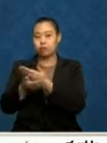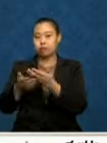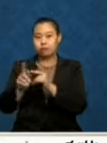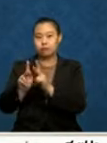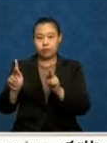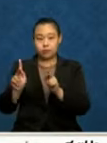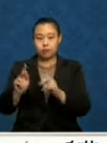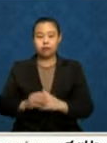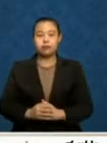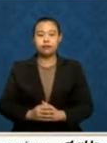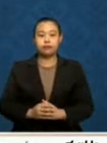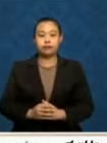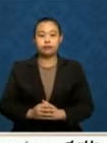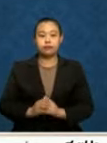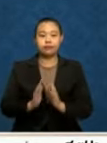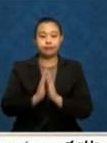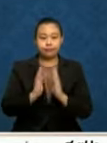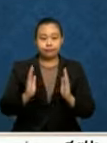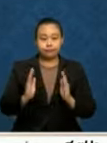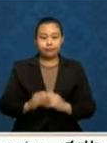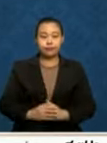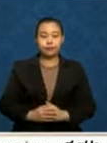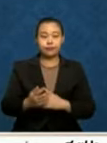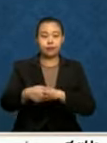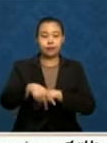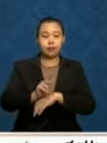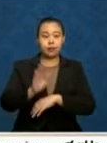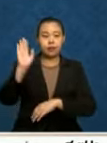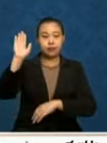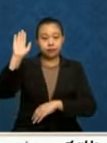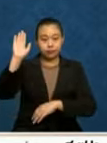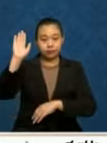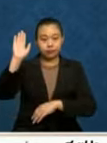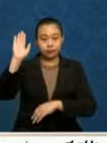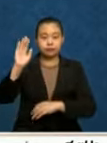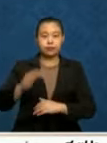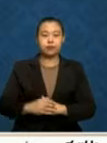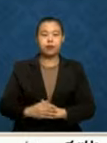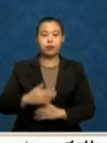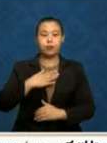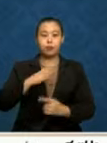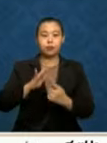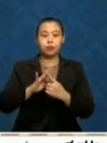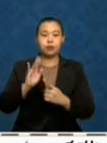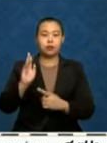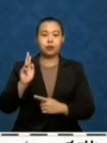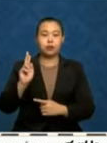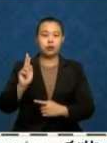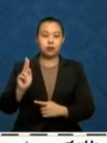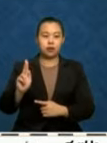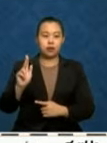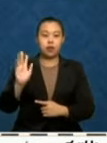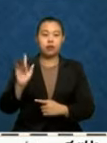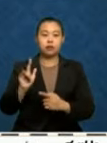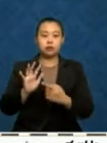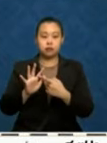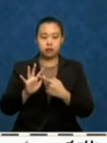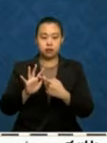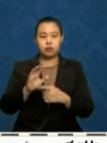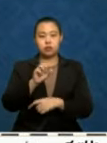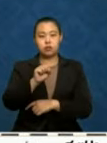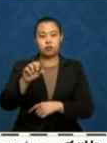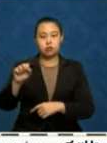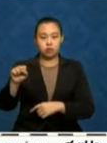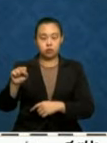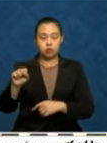ท่านประธานครับขออนุญาต เชิญครับ ท่านเรียนท่านประธานสภาที่เคารพผมเกชาศักดิ์สมบูรณ์สมาชิกสภาผู้แทนราษฎร